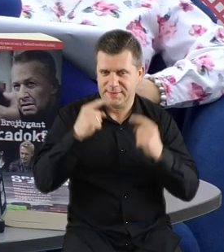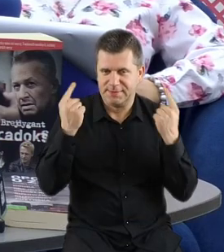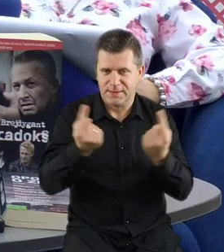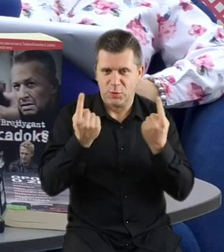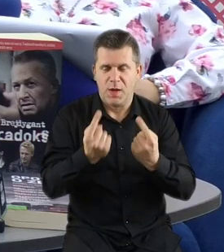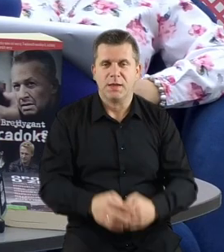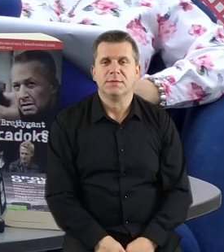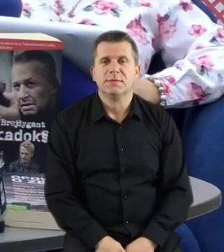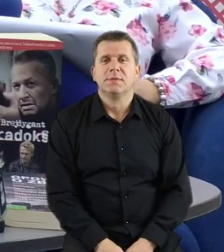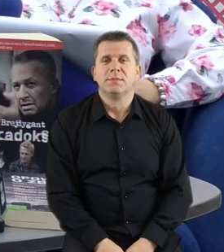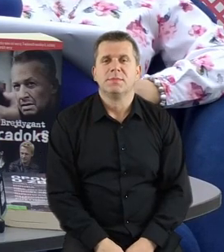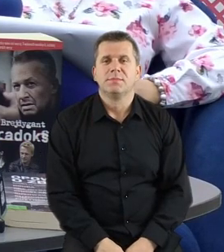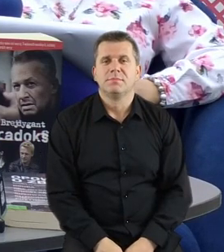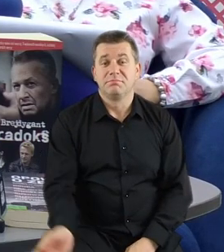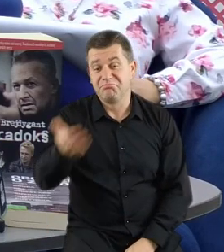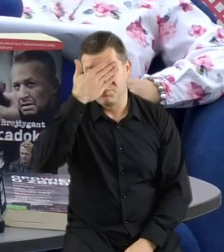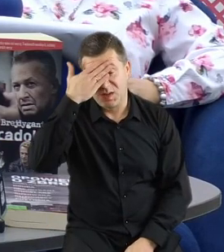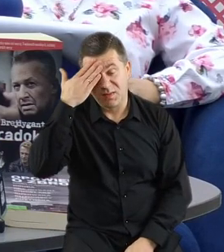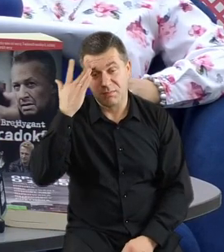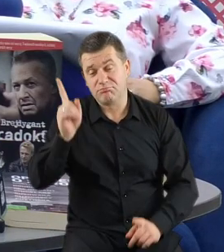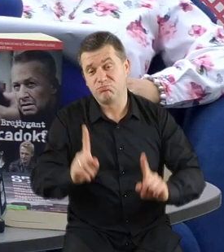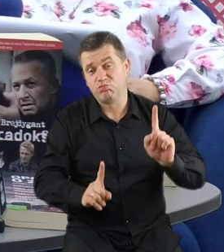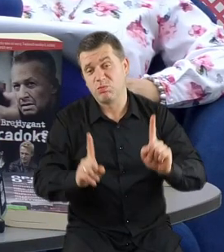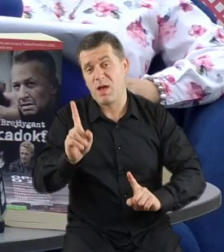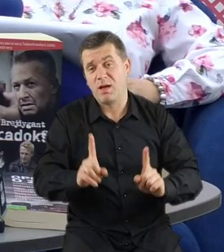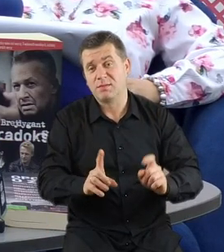sytuacje. Nie wiem, no czasem